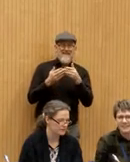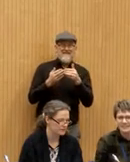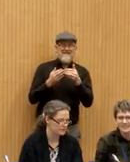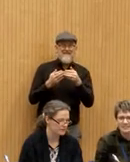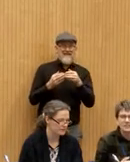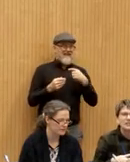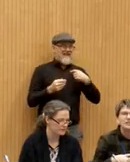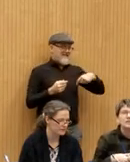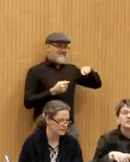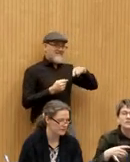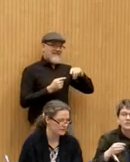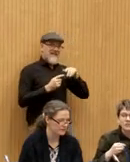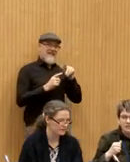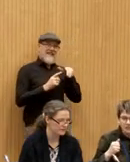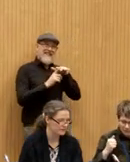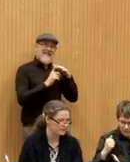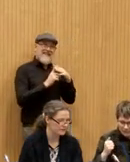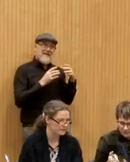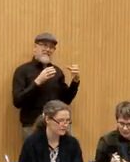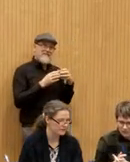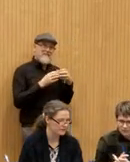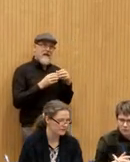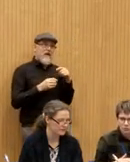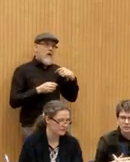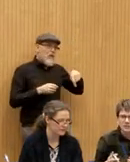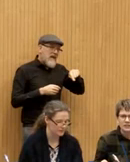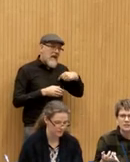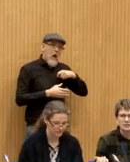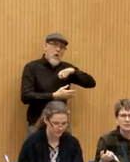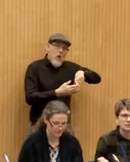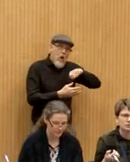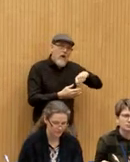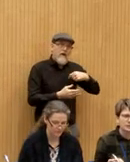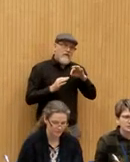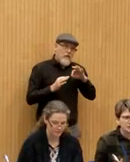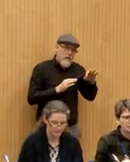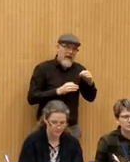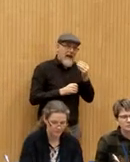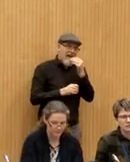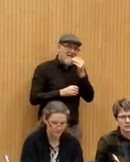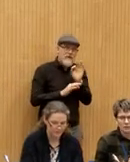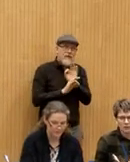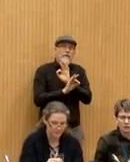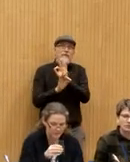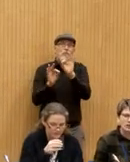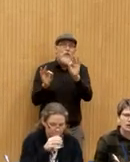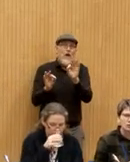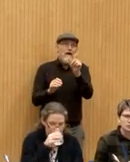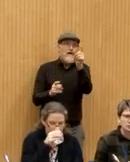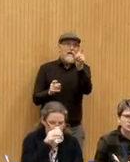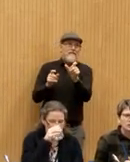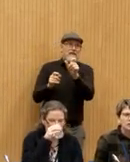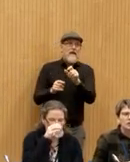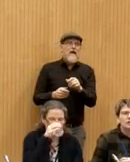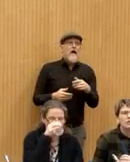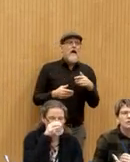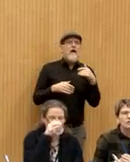Essen machen und dann zu netten Gesprächsthemen sich eben